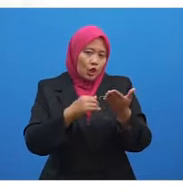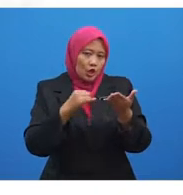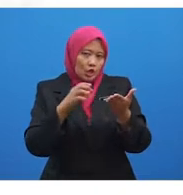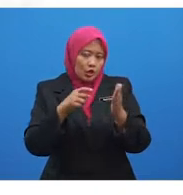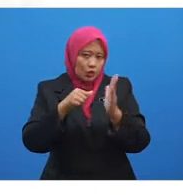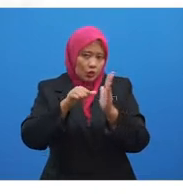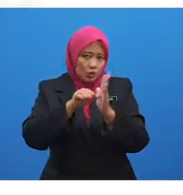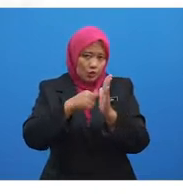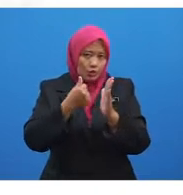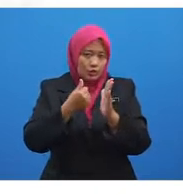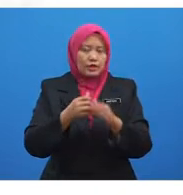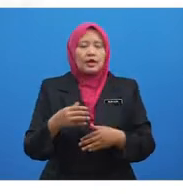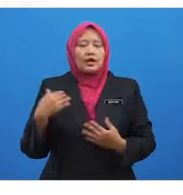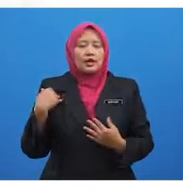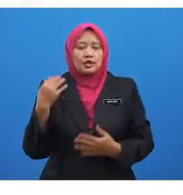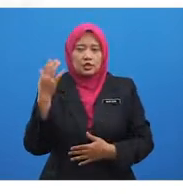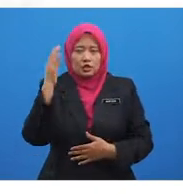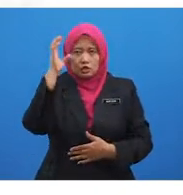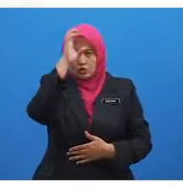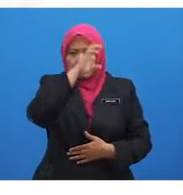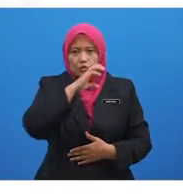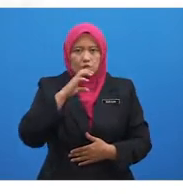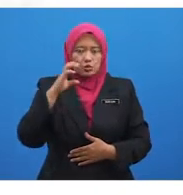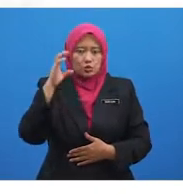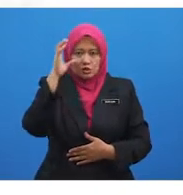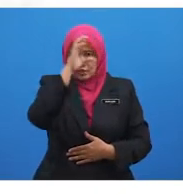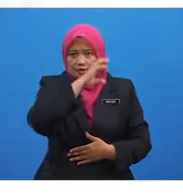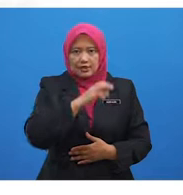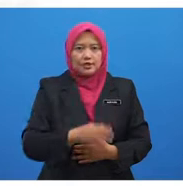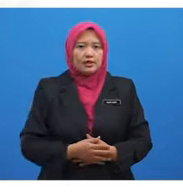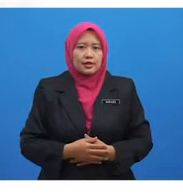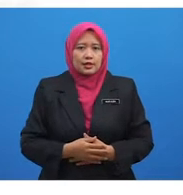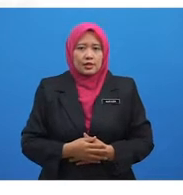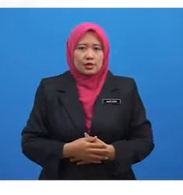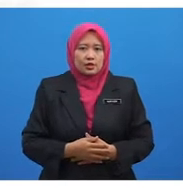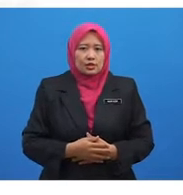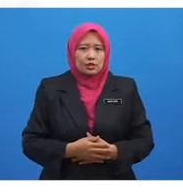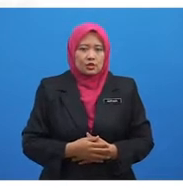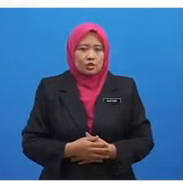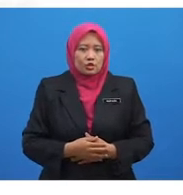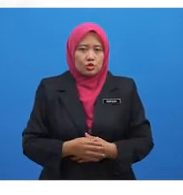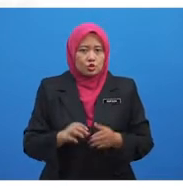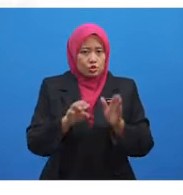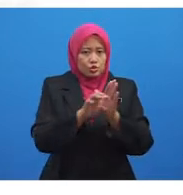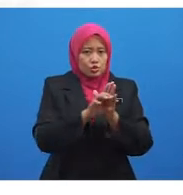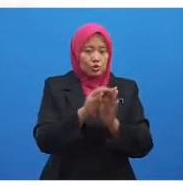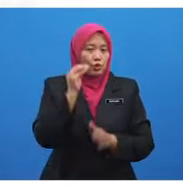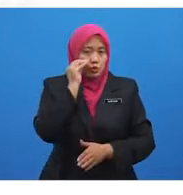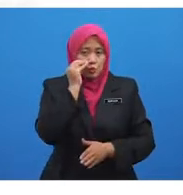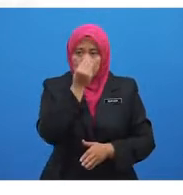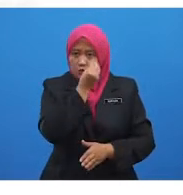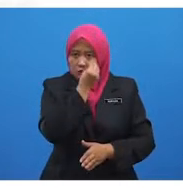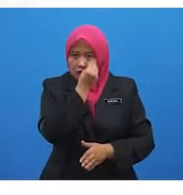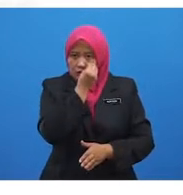ukiran yang indah dan halus seperti ukiran corak bunga, seperti ular sawa yang sedang